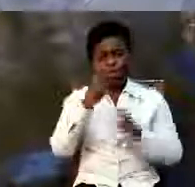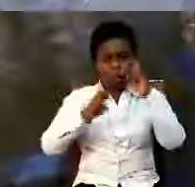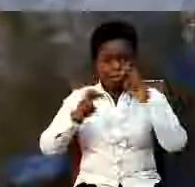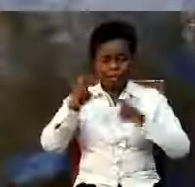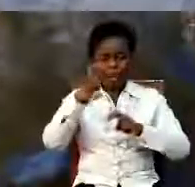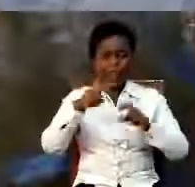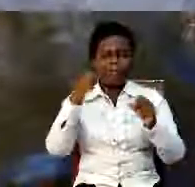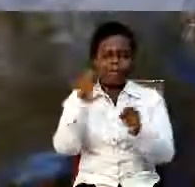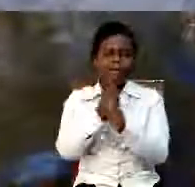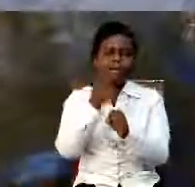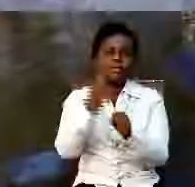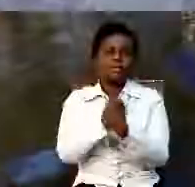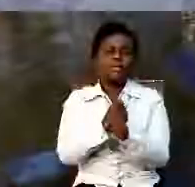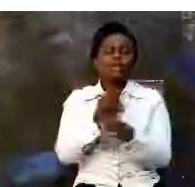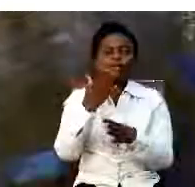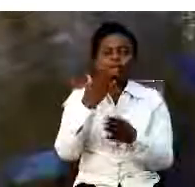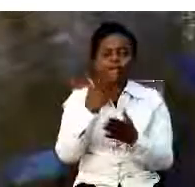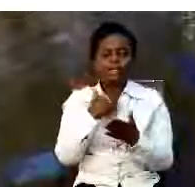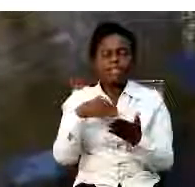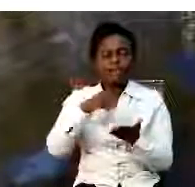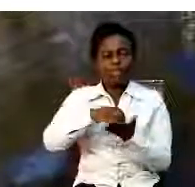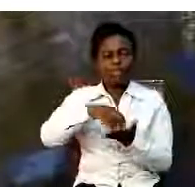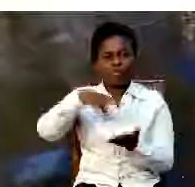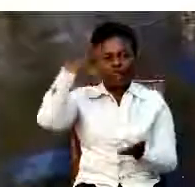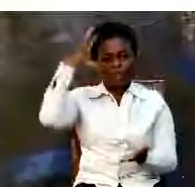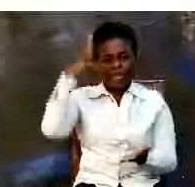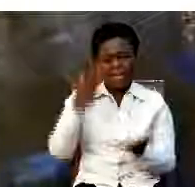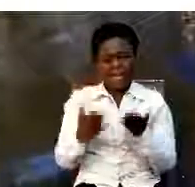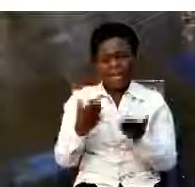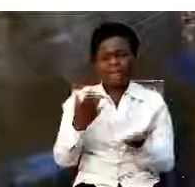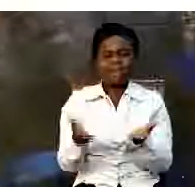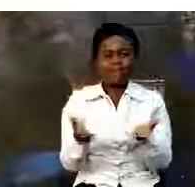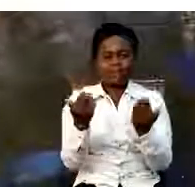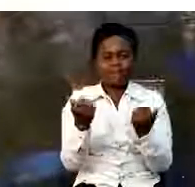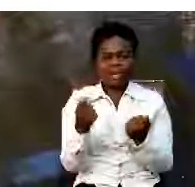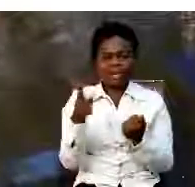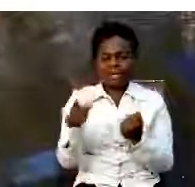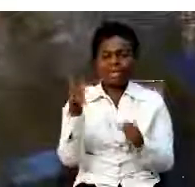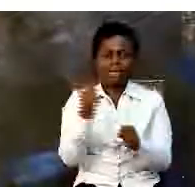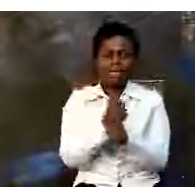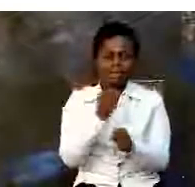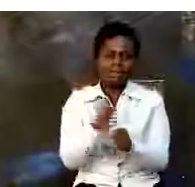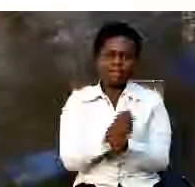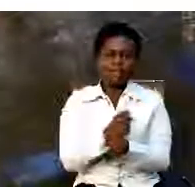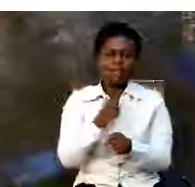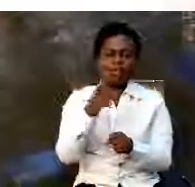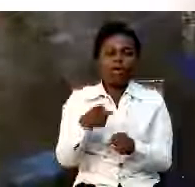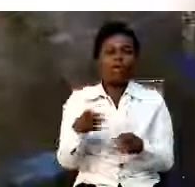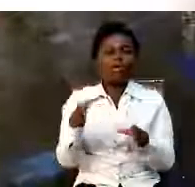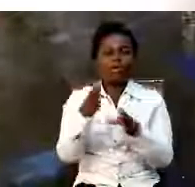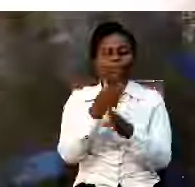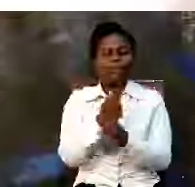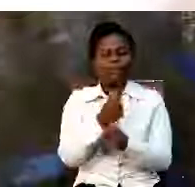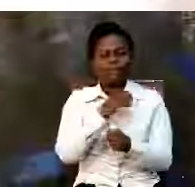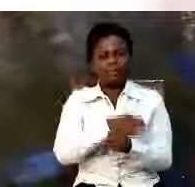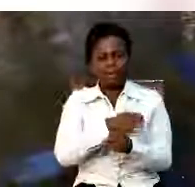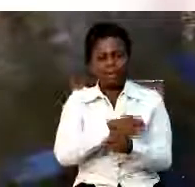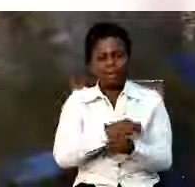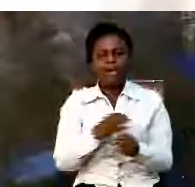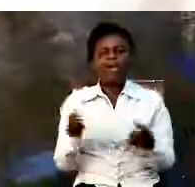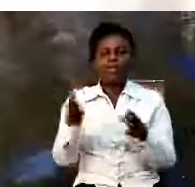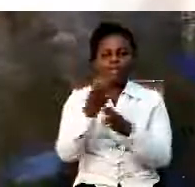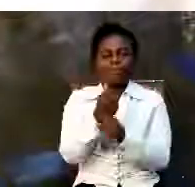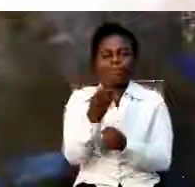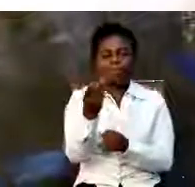kazi tunataka kunufaika kadri inavyowezekana na hiyo kazi. Kwamba ni kwa kupata mshahara mkubwa na kupata